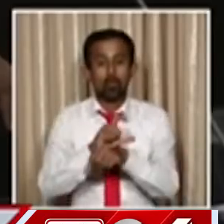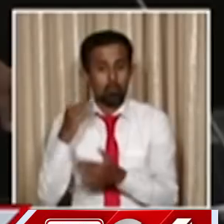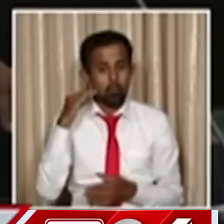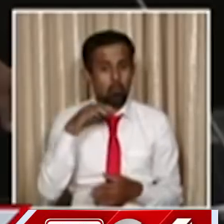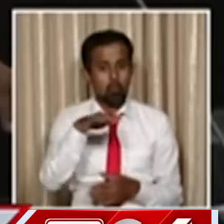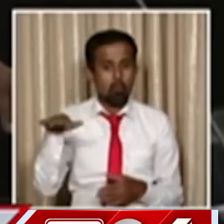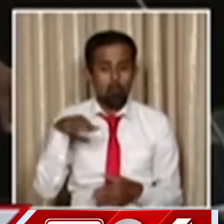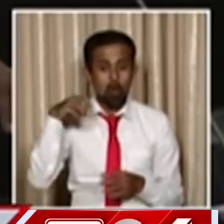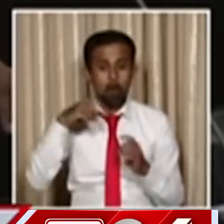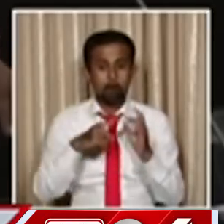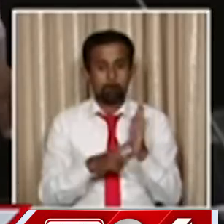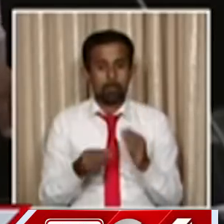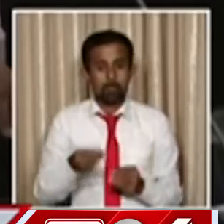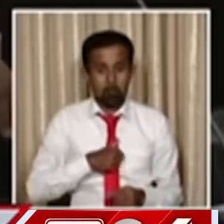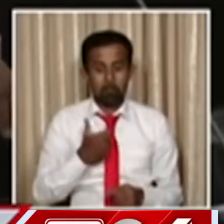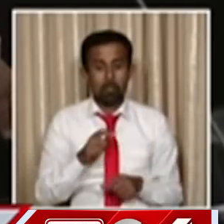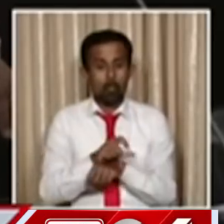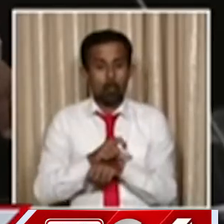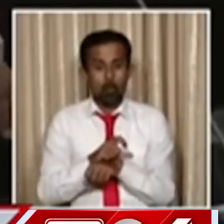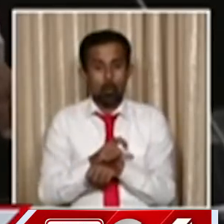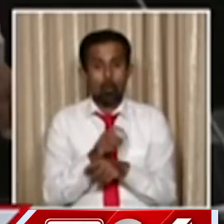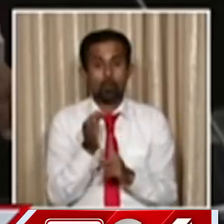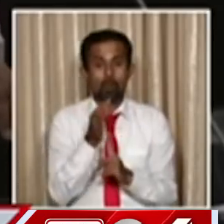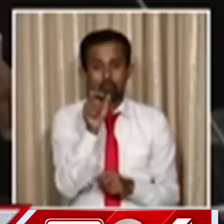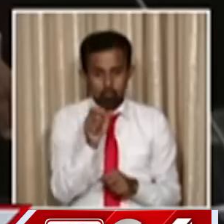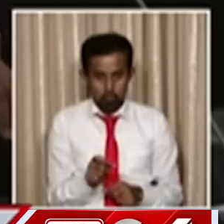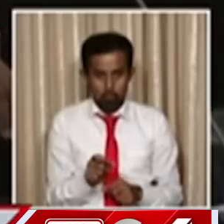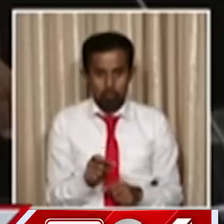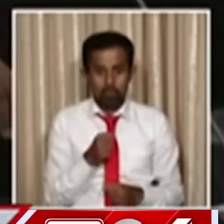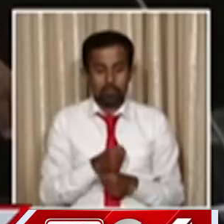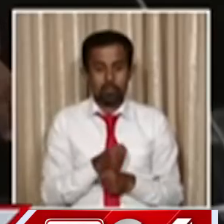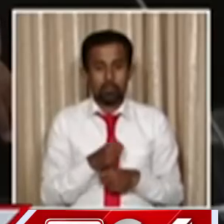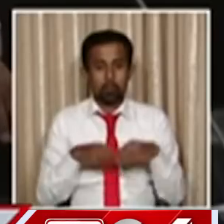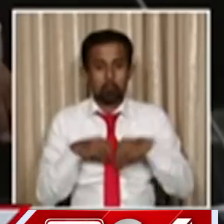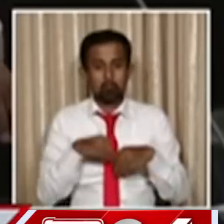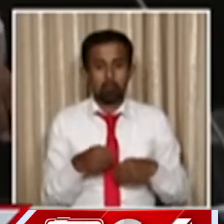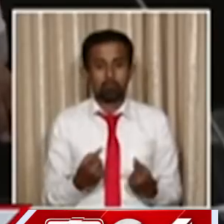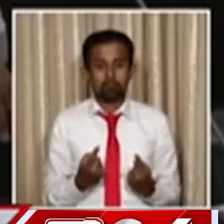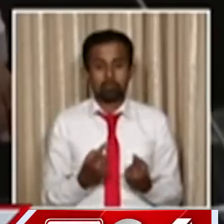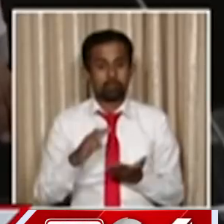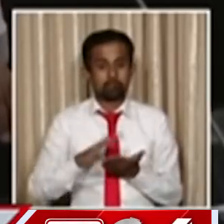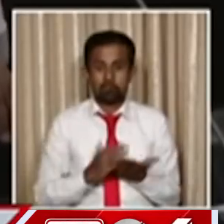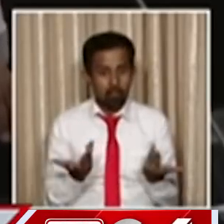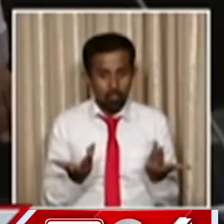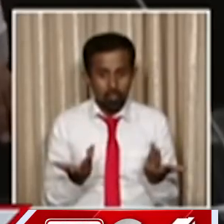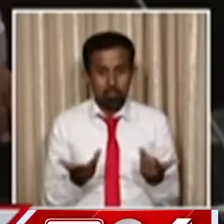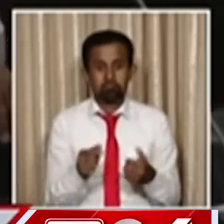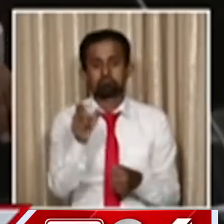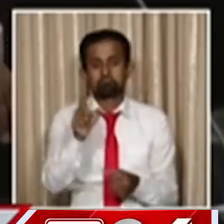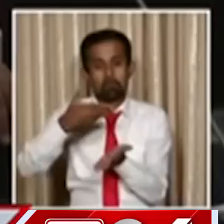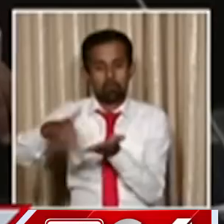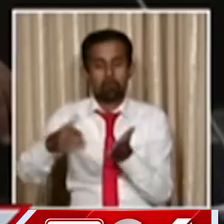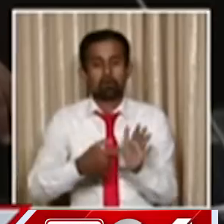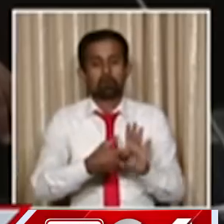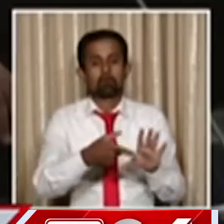සභාපති විදුලි මිල වැඩි කරන්න විරුද්ධ වෙච්ච ඒ කොමිසමේ සභාපතිවරයා ආණ්ඩුවේ දේශපාලන උමනා විශ්ත කරගන්න නැති වුණාම ඔහුව ඉවත් කරන්න දරන